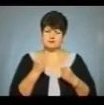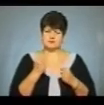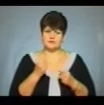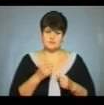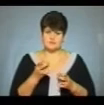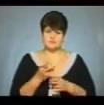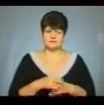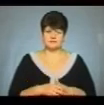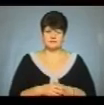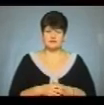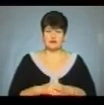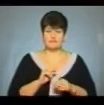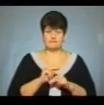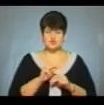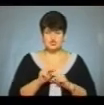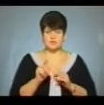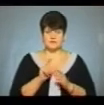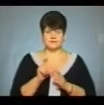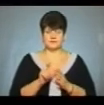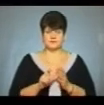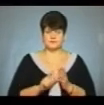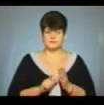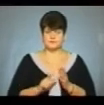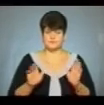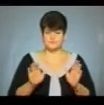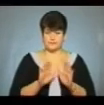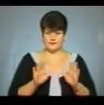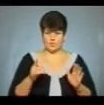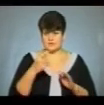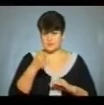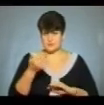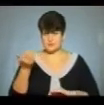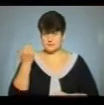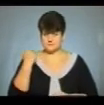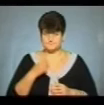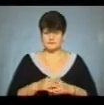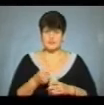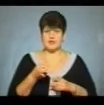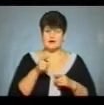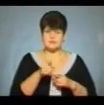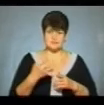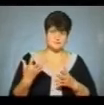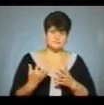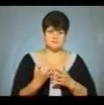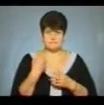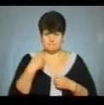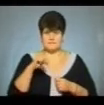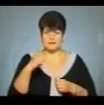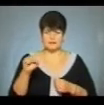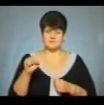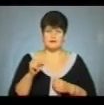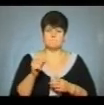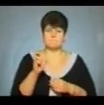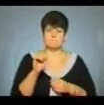напряжати треба. Вчили композицію, ми десь рік назад почали. А це володар гран-прі Владислав Боднарчук із Більше